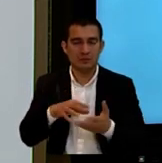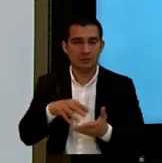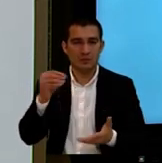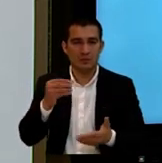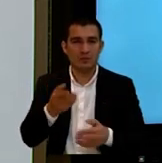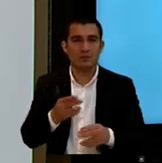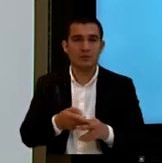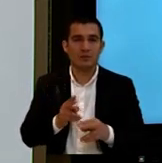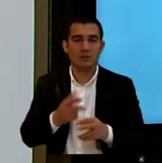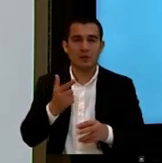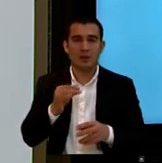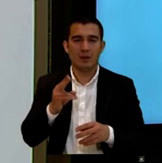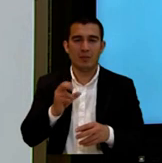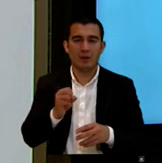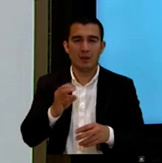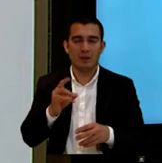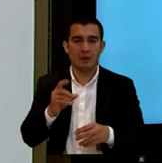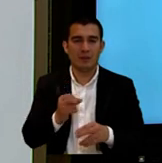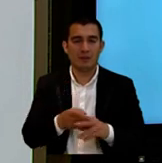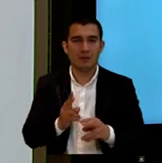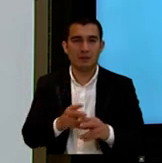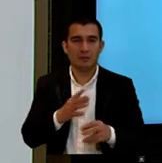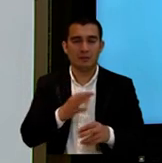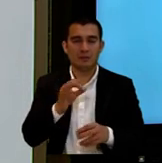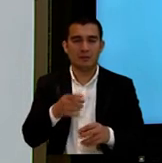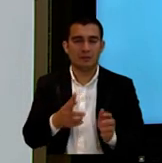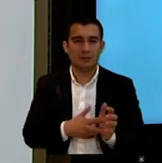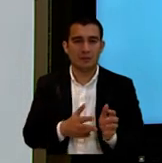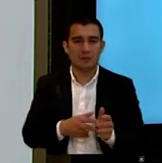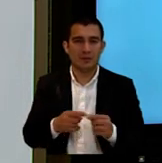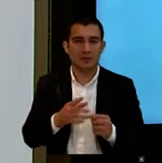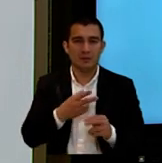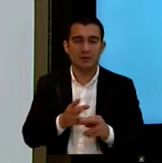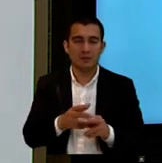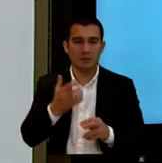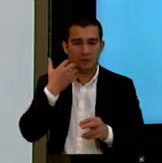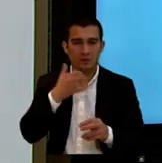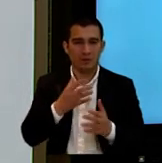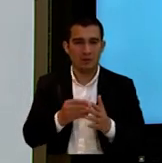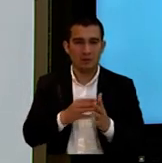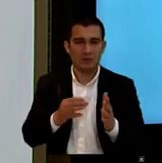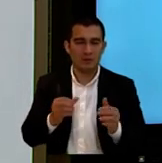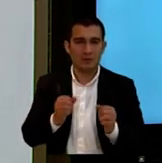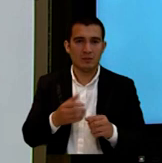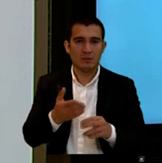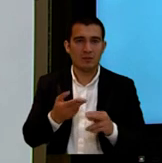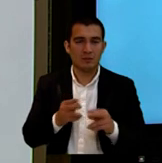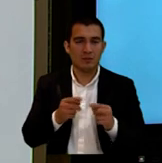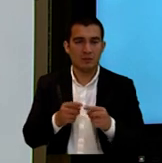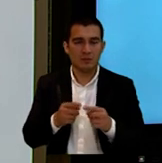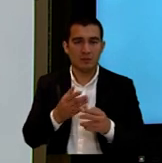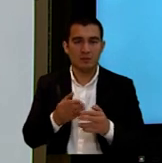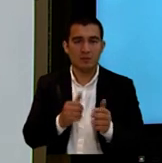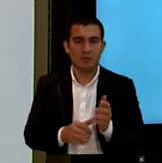Bu yerda gipotenuza 0.18 ga teng bo'lib chiqdi. Bir o'tkir burchagi 60 gradusga teng, ikkinchi o'tkir